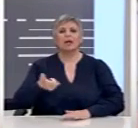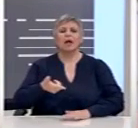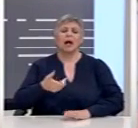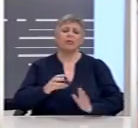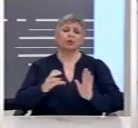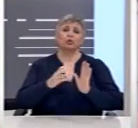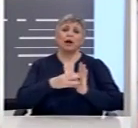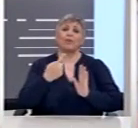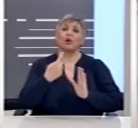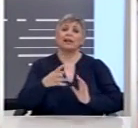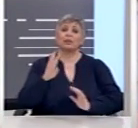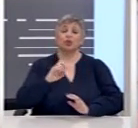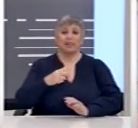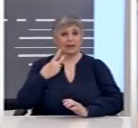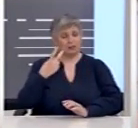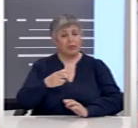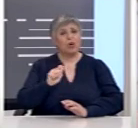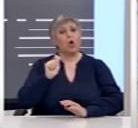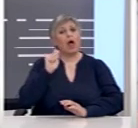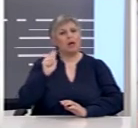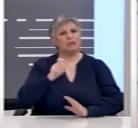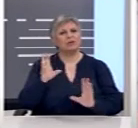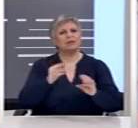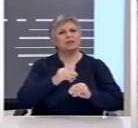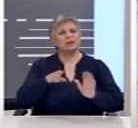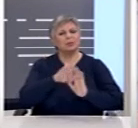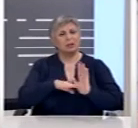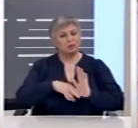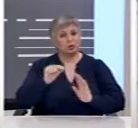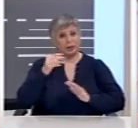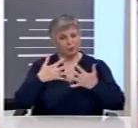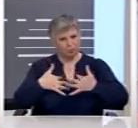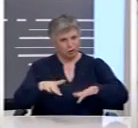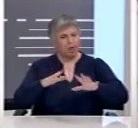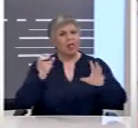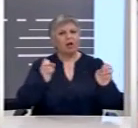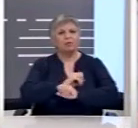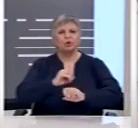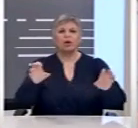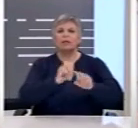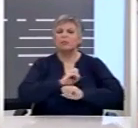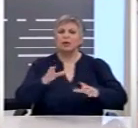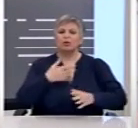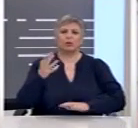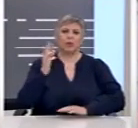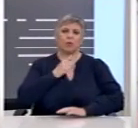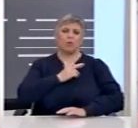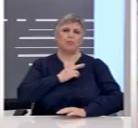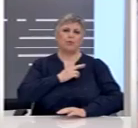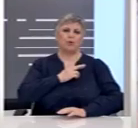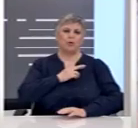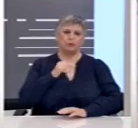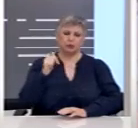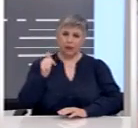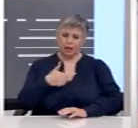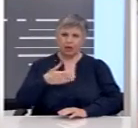άρθρο 142α του κανονισμού της Βουλής, με αντικείμενο την ενημέρωση του σώματος από τον Πρωθυπουργό, κύριο